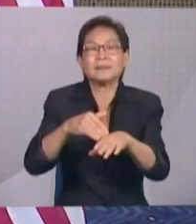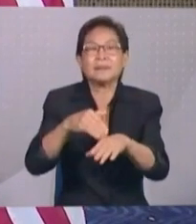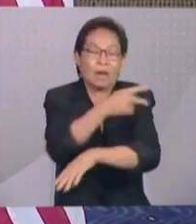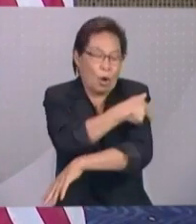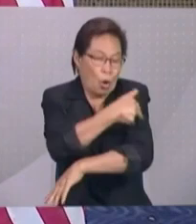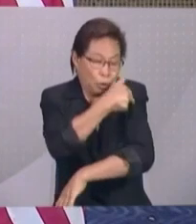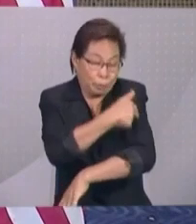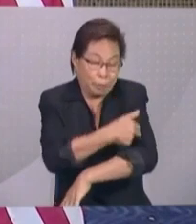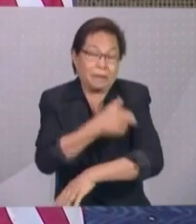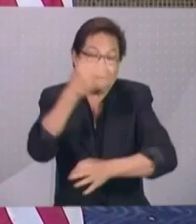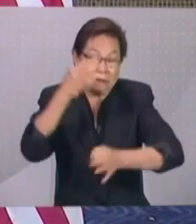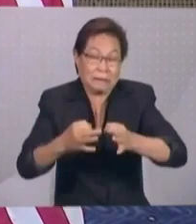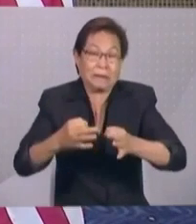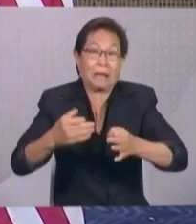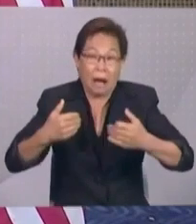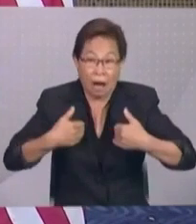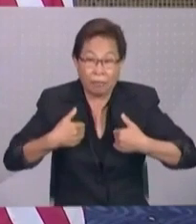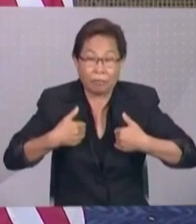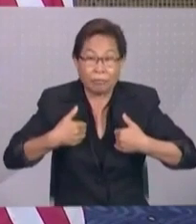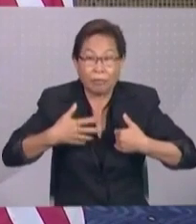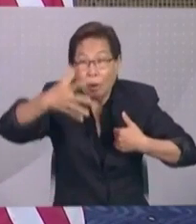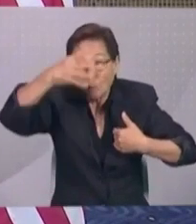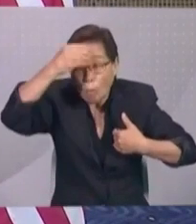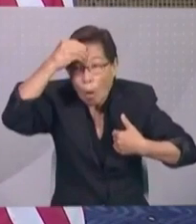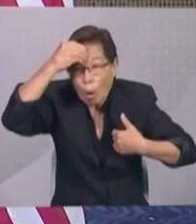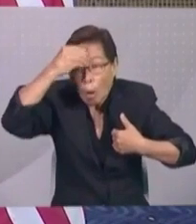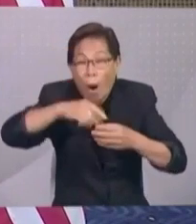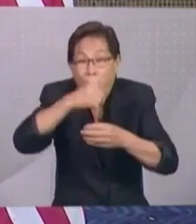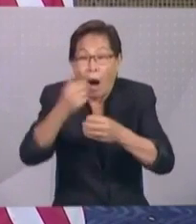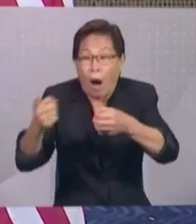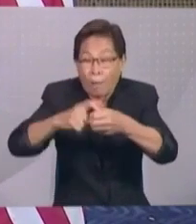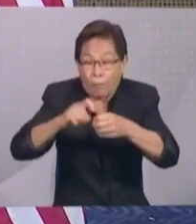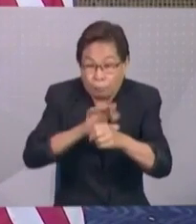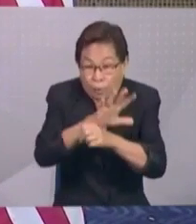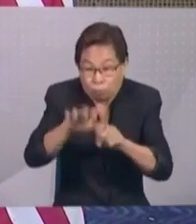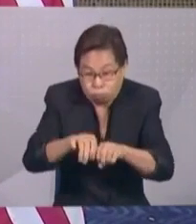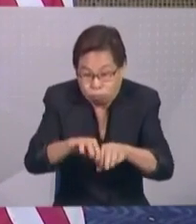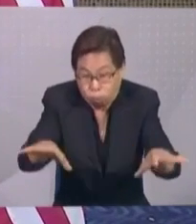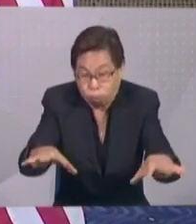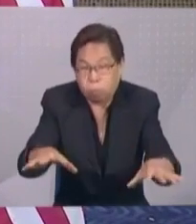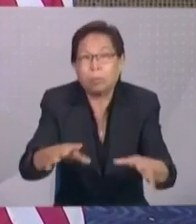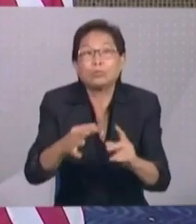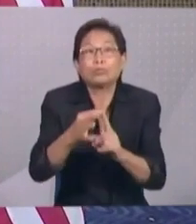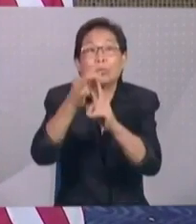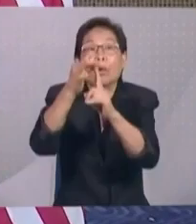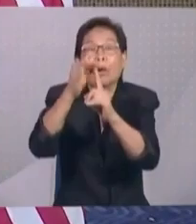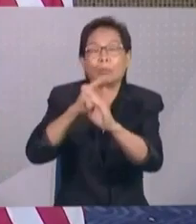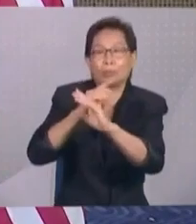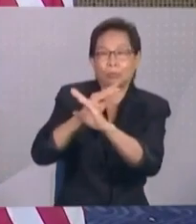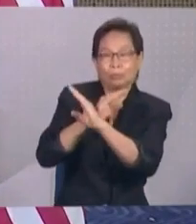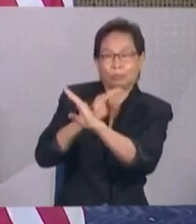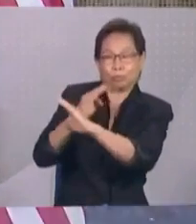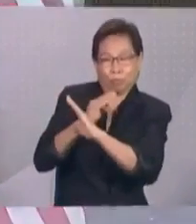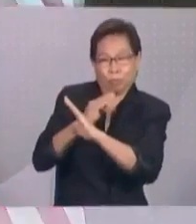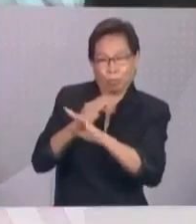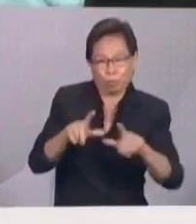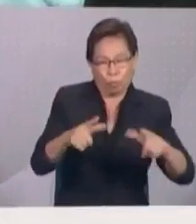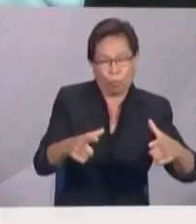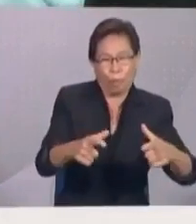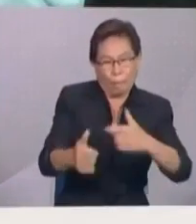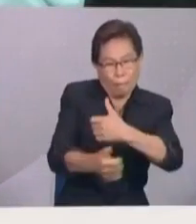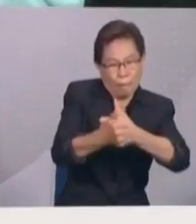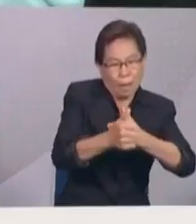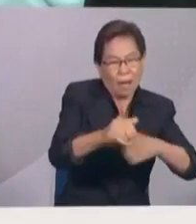jika terdapat maklumat mengenai jangkitan komit 19 keutamaan melindungi kumpulan beresiko seperti